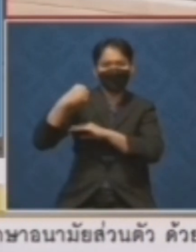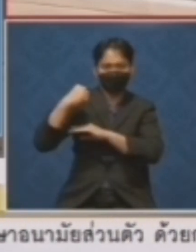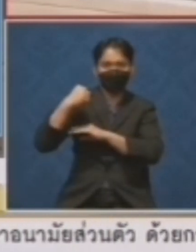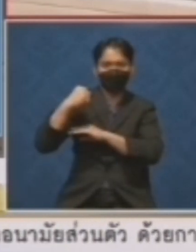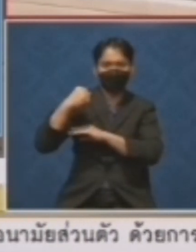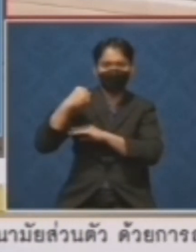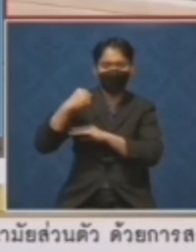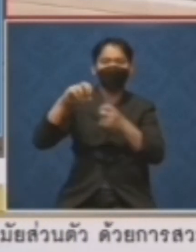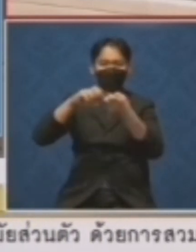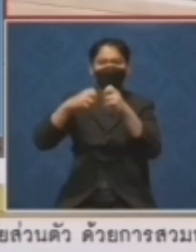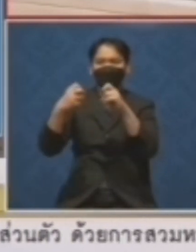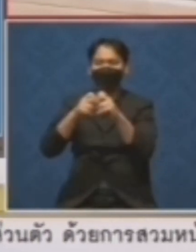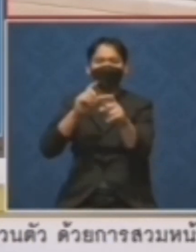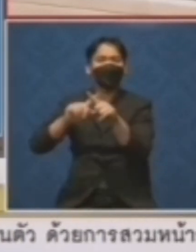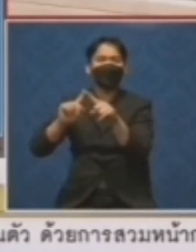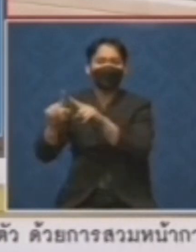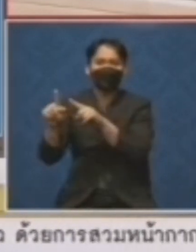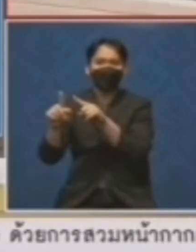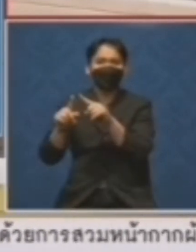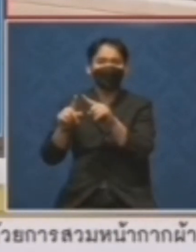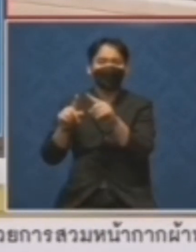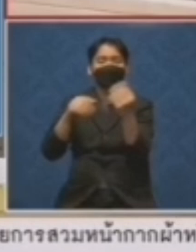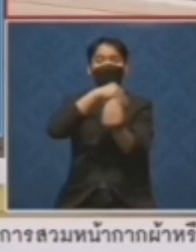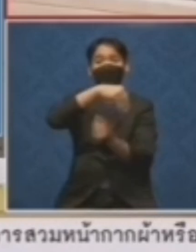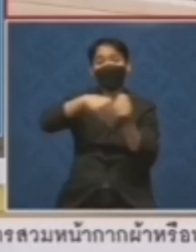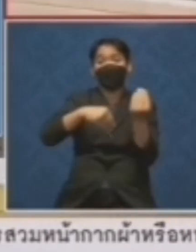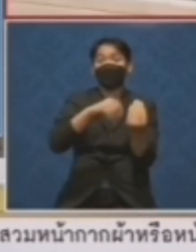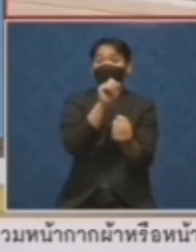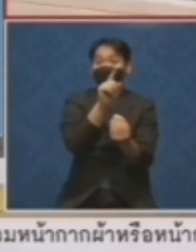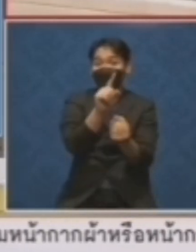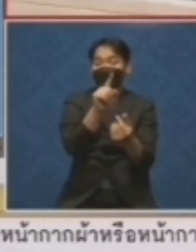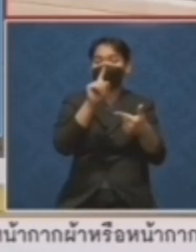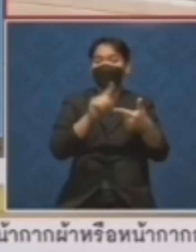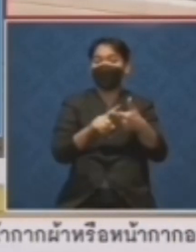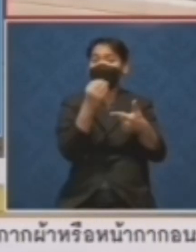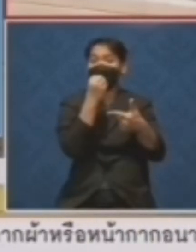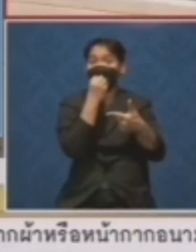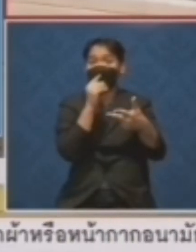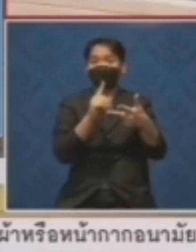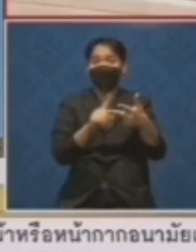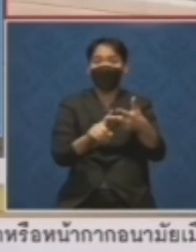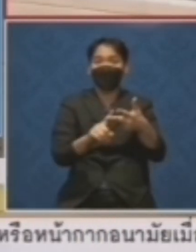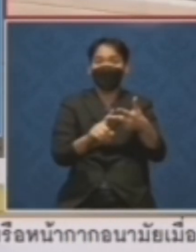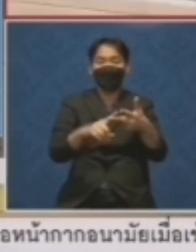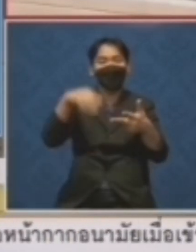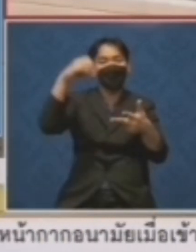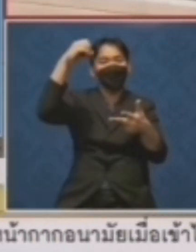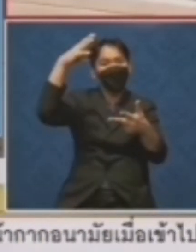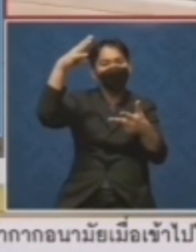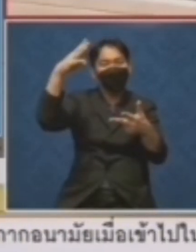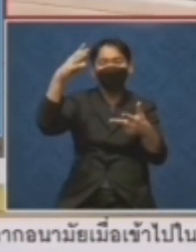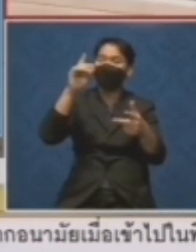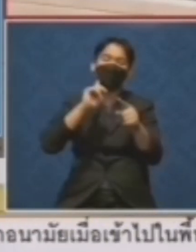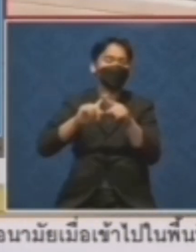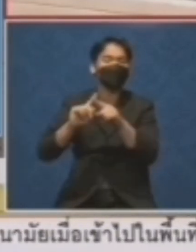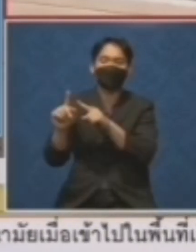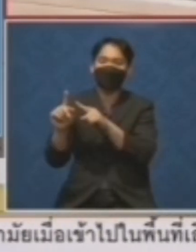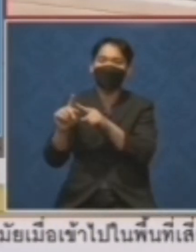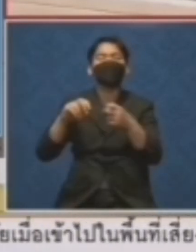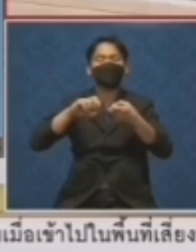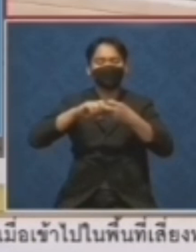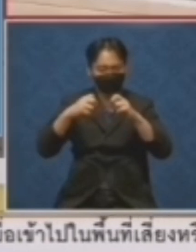านอื่นๆไม่ว่าในด้านเศรษฐกิจความมั่นคงด้านอาหารหรือความมั่นคงด้านพลังงานที่มีผลในปัจจุบันทุกประเท